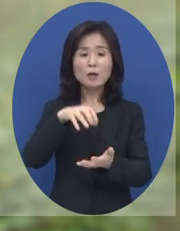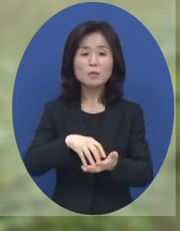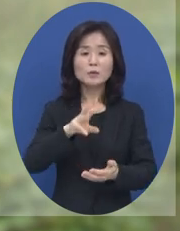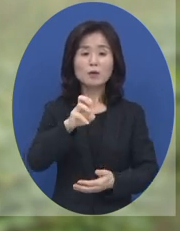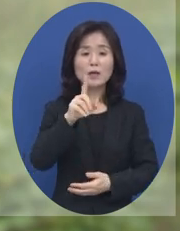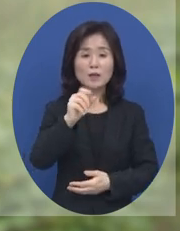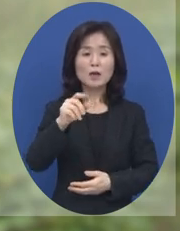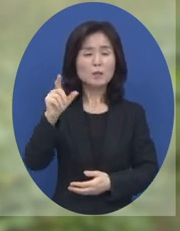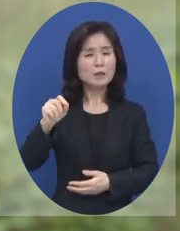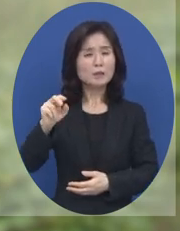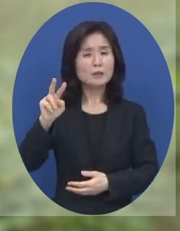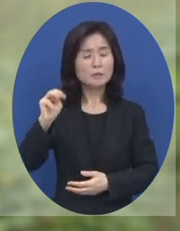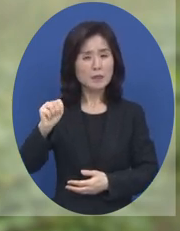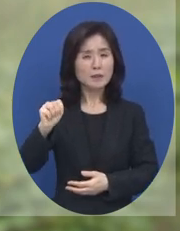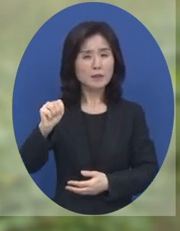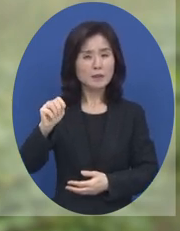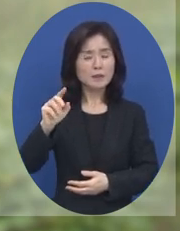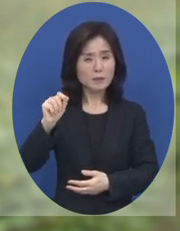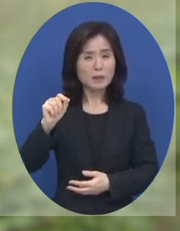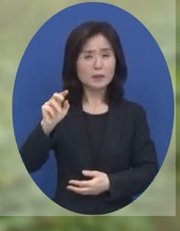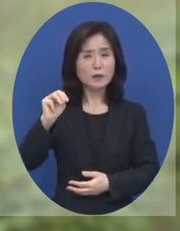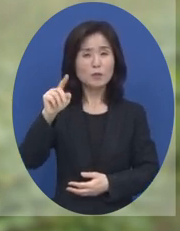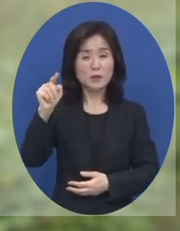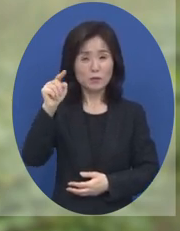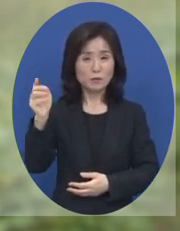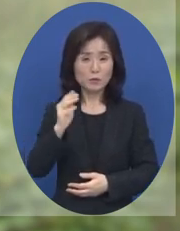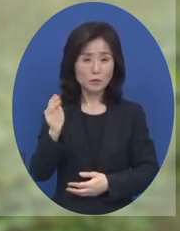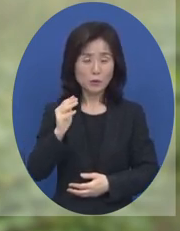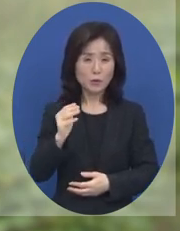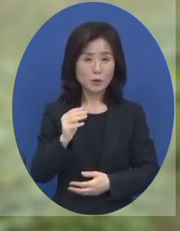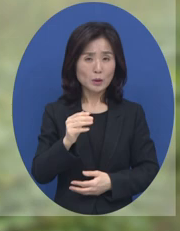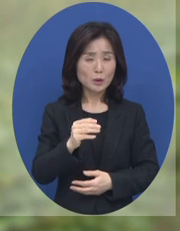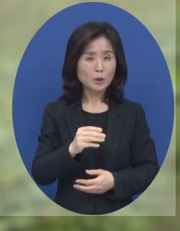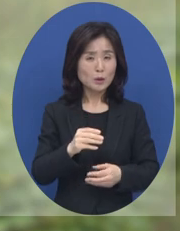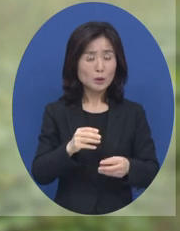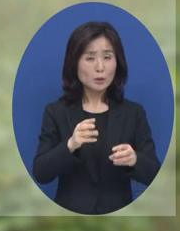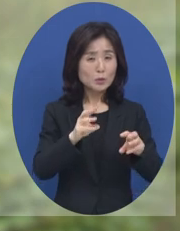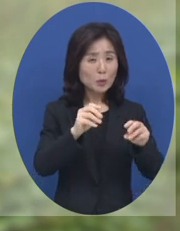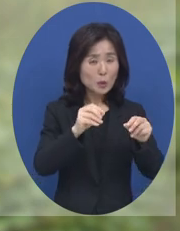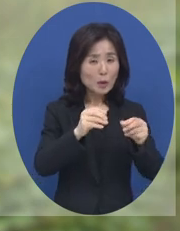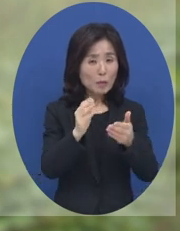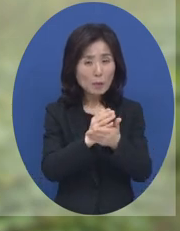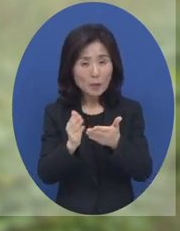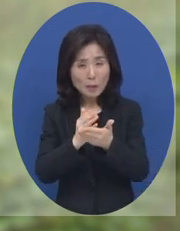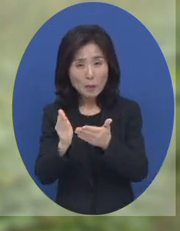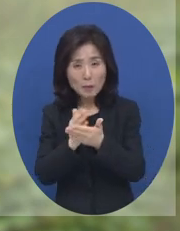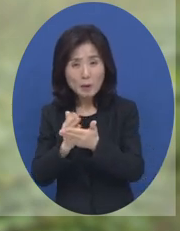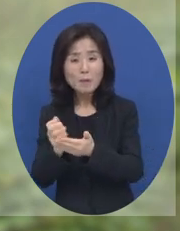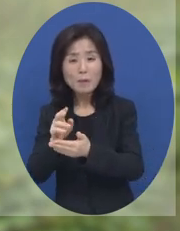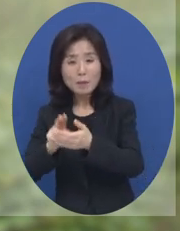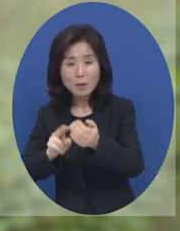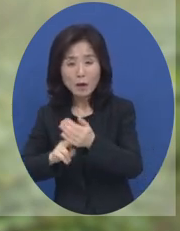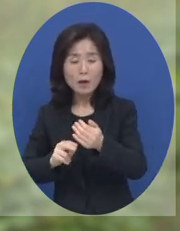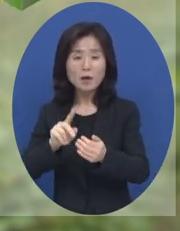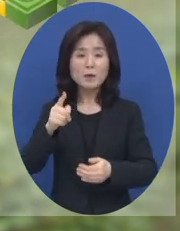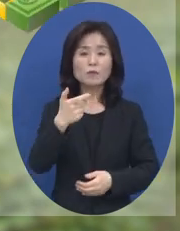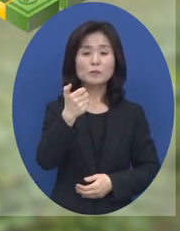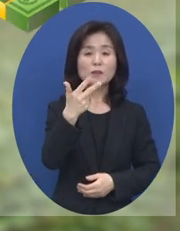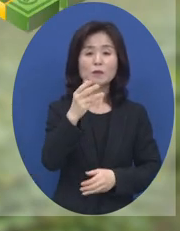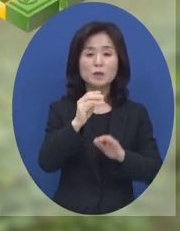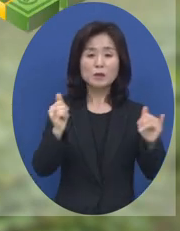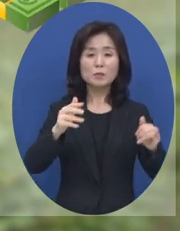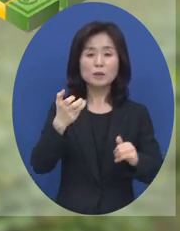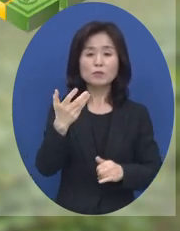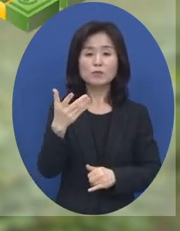가까이 됩니다 소유권 이전등기 일부터 농지를 쪼개 발기 시작 택 67명 에게 89억 9000만원에 매도 했는데